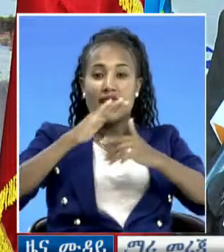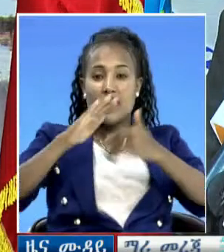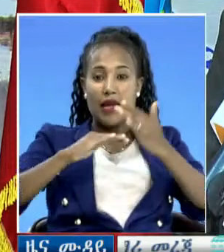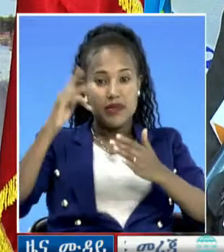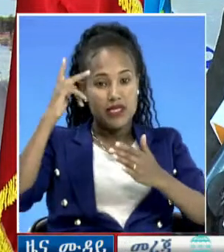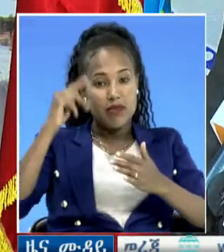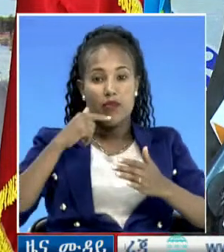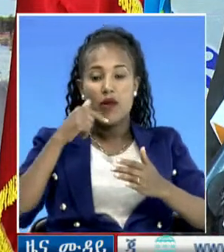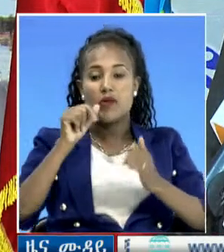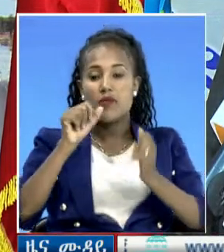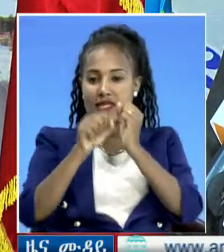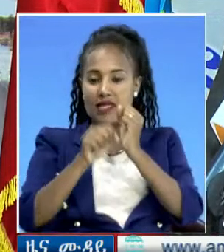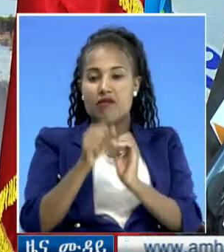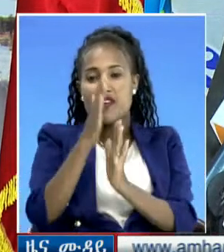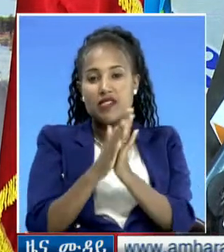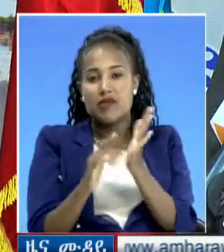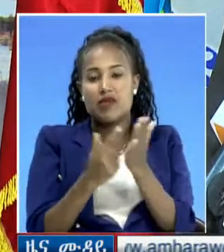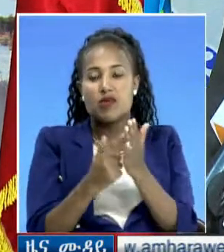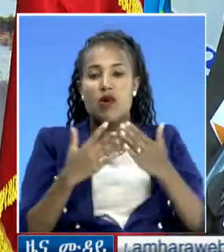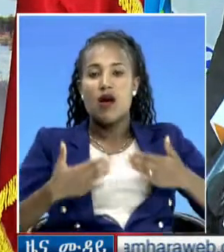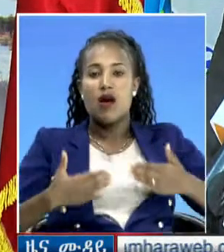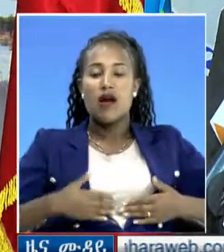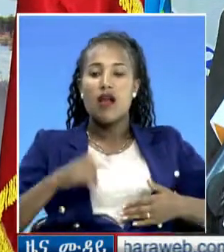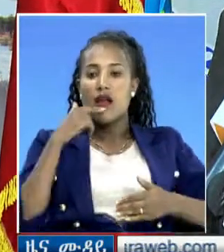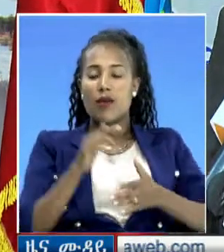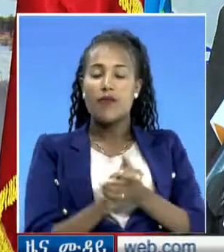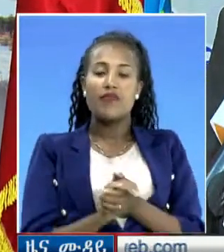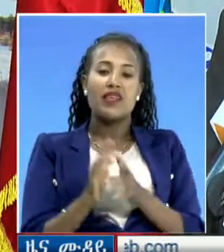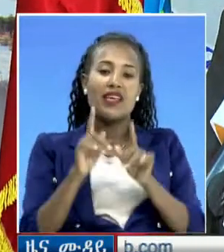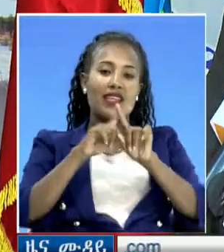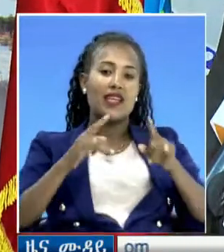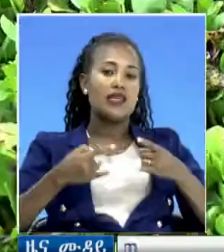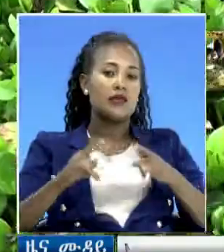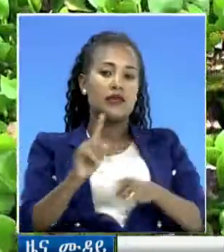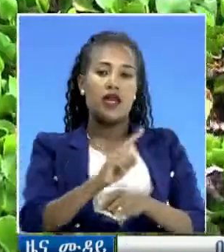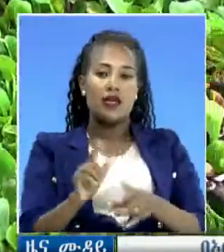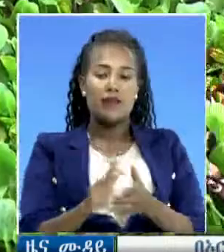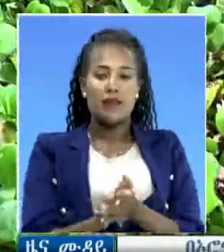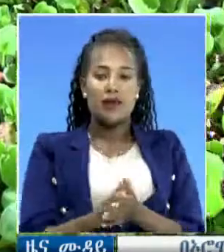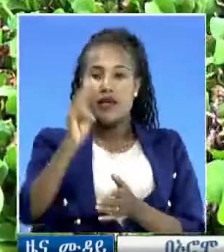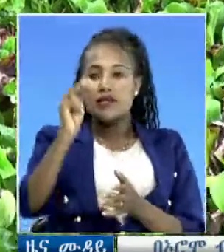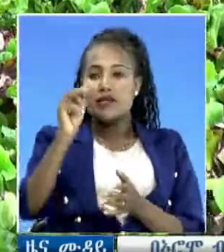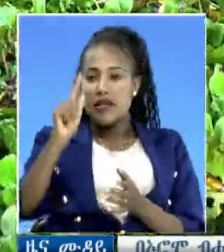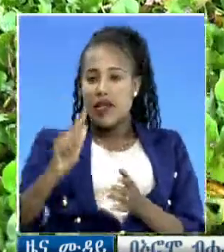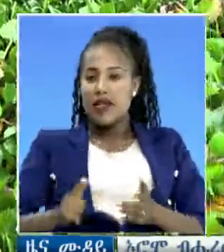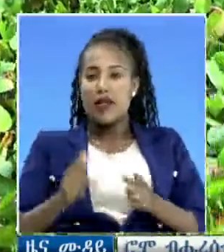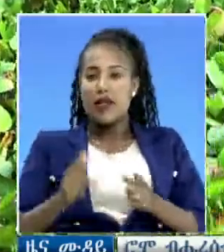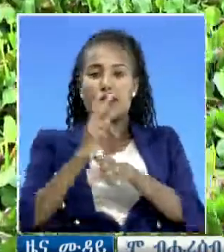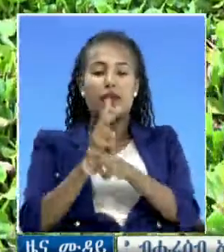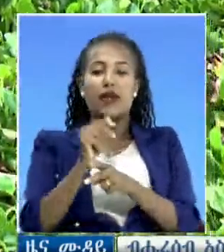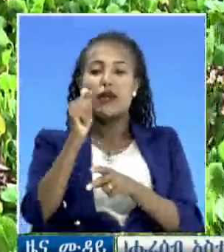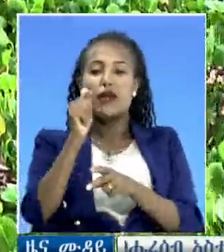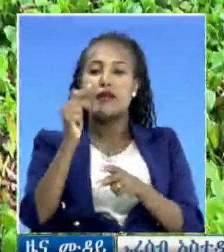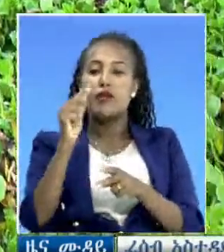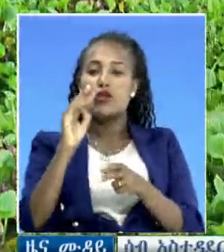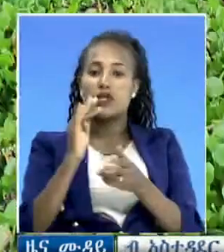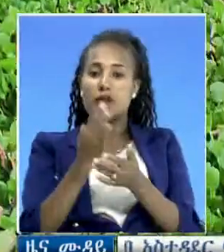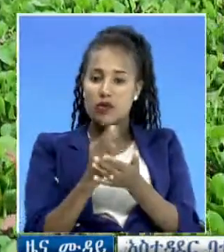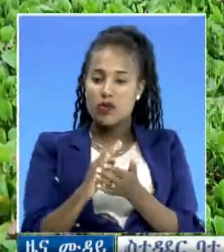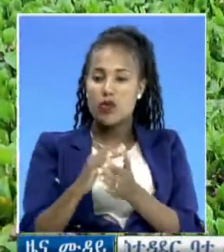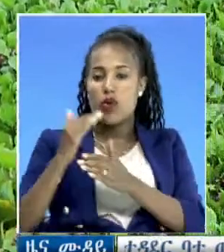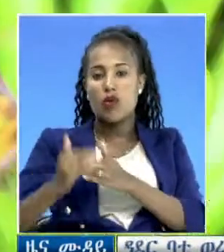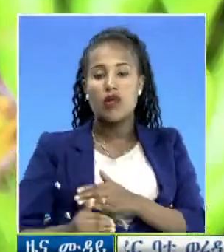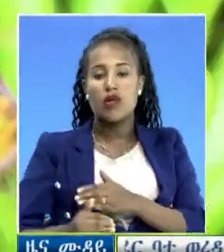ባሉት መሰረት የሚፈጸም የዚህው አካል ነው። የተለየ ዘመቻ አይደለም ይሄ። የጣና ሐይቅን ህልውና ለመጠበቅ የምቦጫረምን ከማስወገድ ጎን